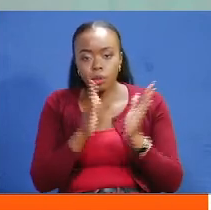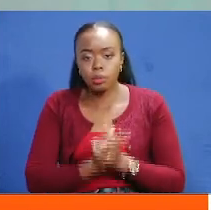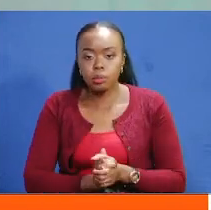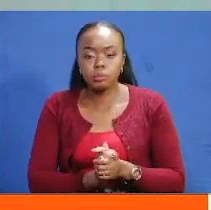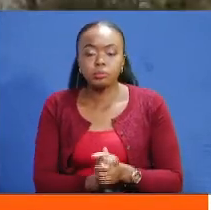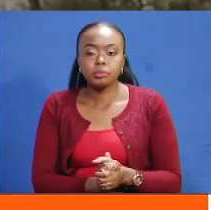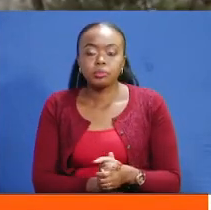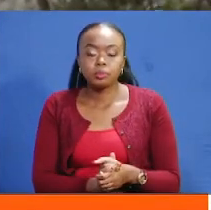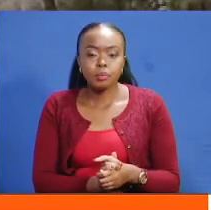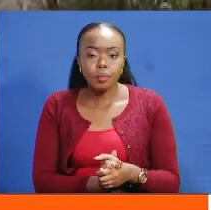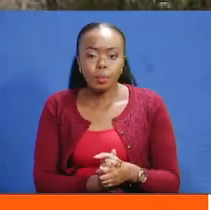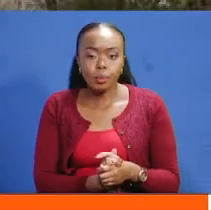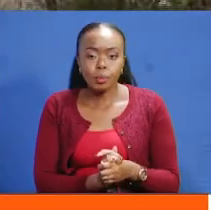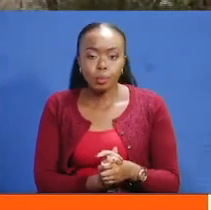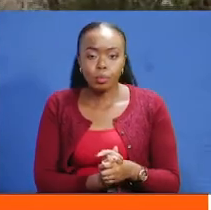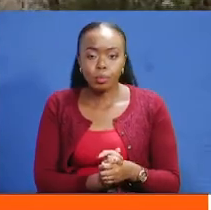taarifa zaidi.